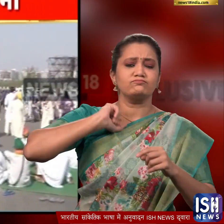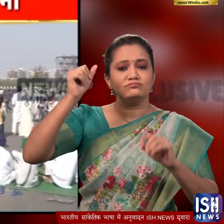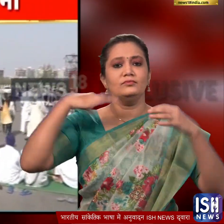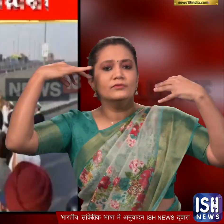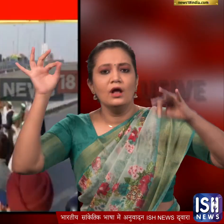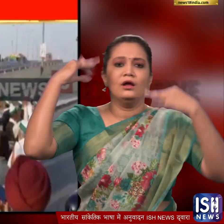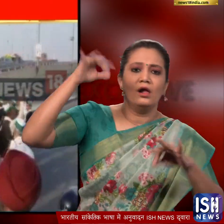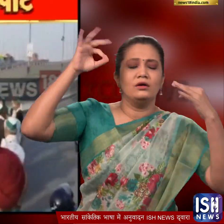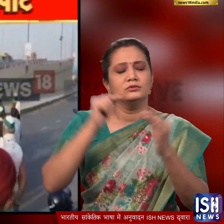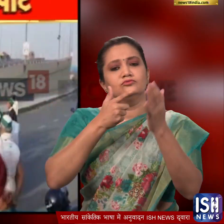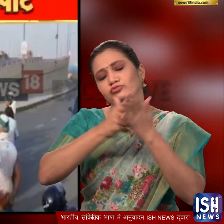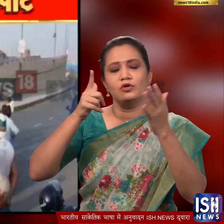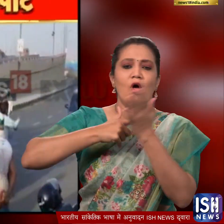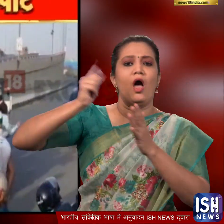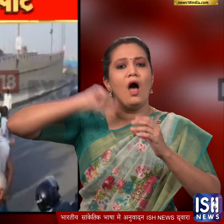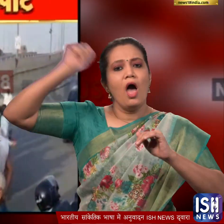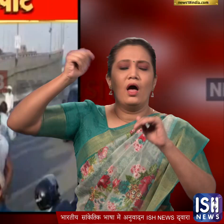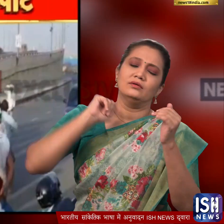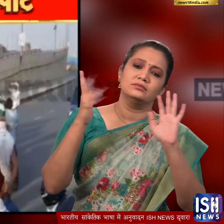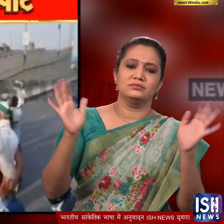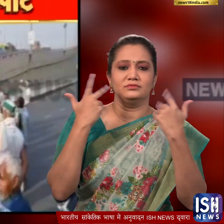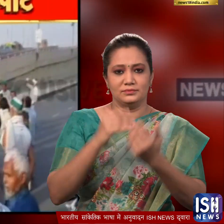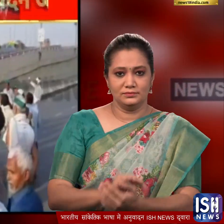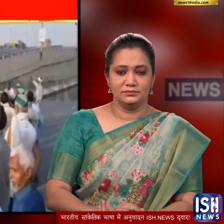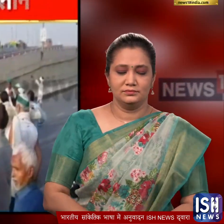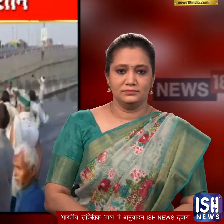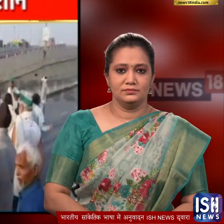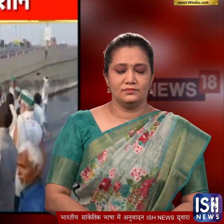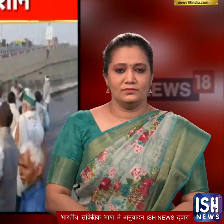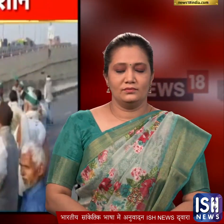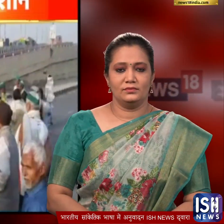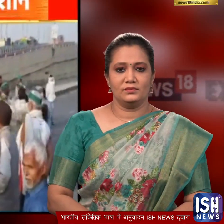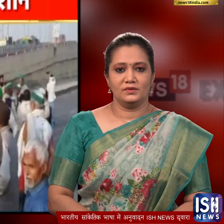रहे किसानों ने नाचते गाते हुए कृषि सुधार कानूनों पर विरोध जताया।